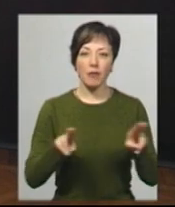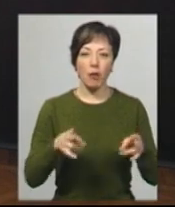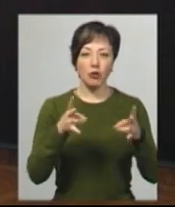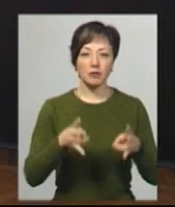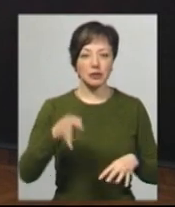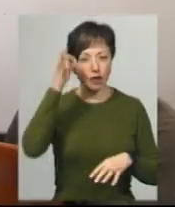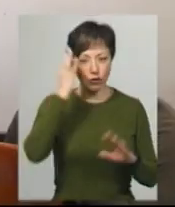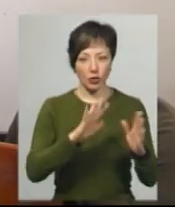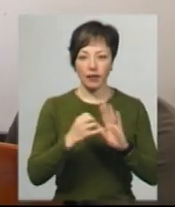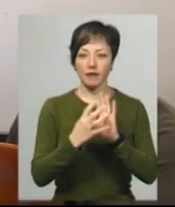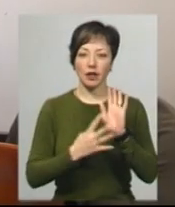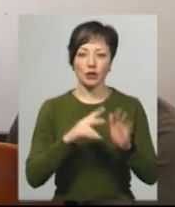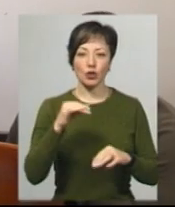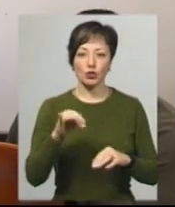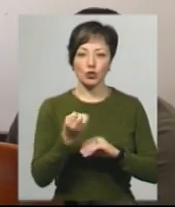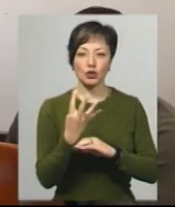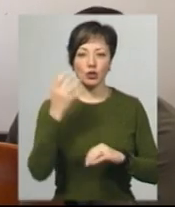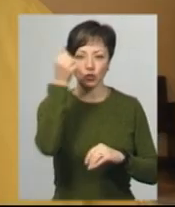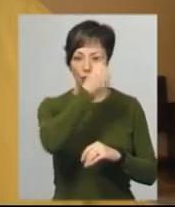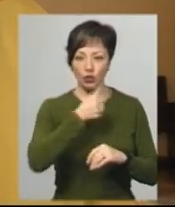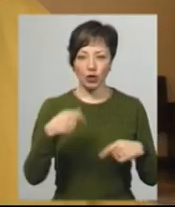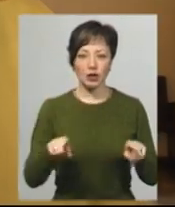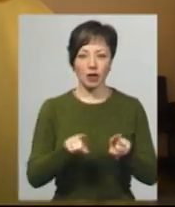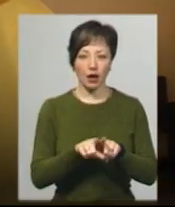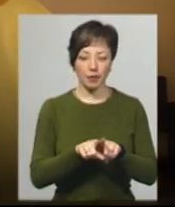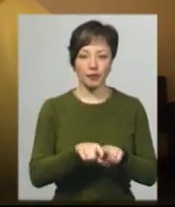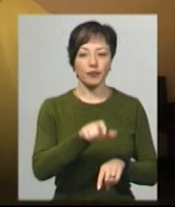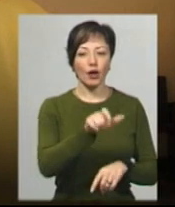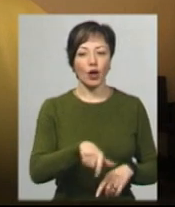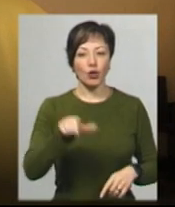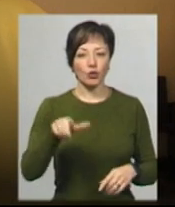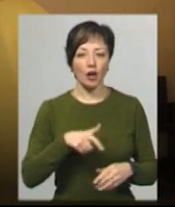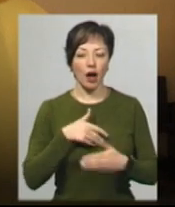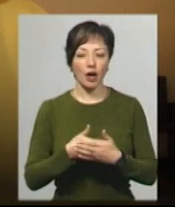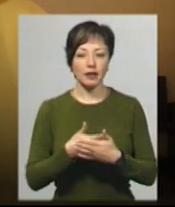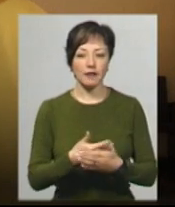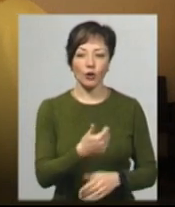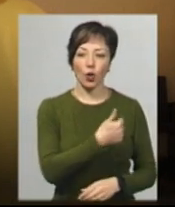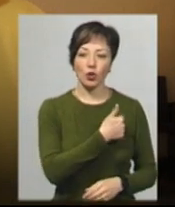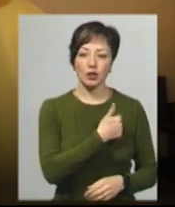події 19 лютого 2014 року так. Люди активні хотіли, щоб